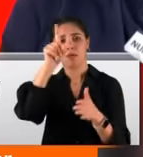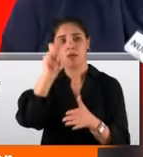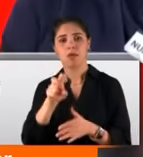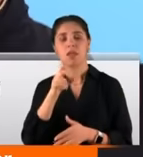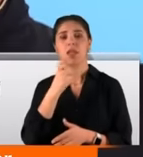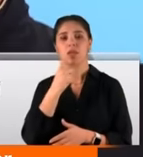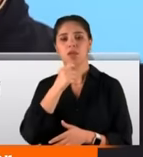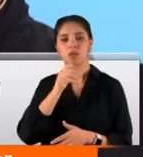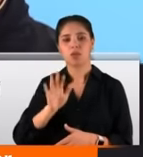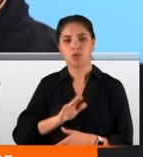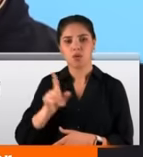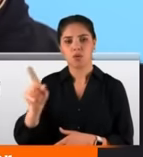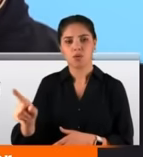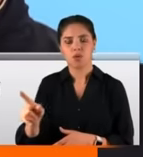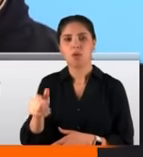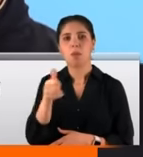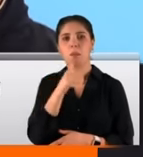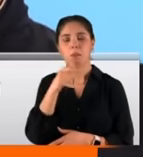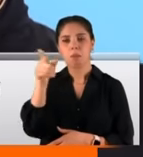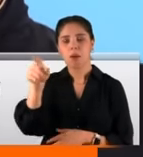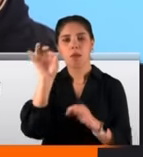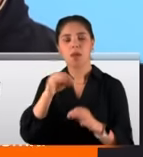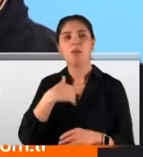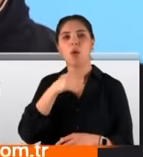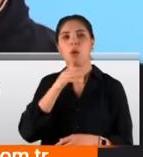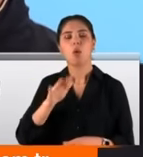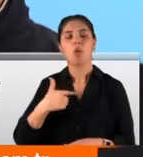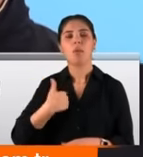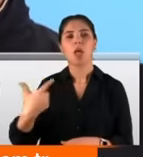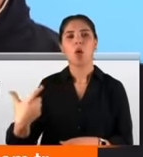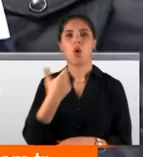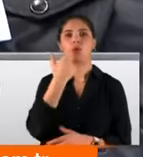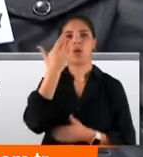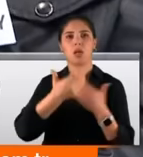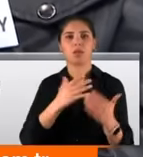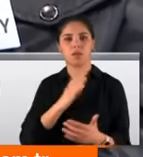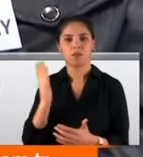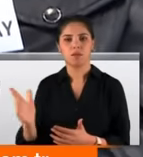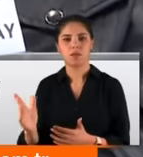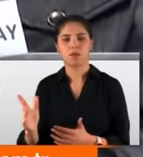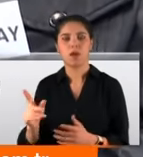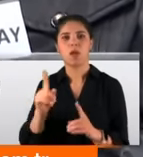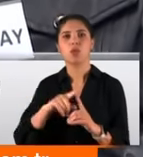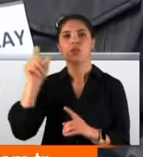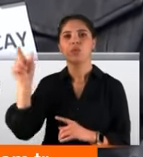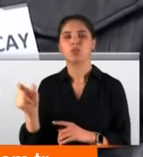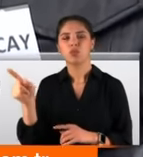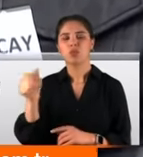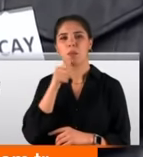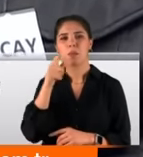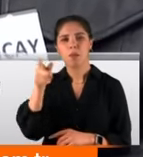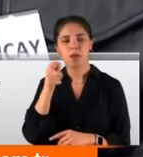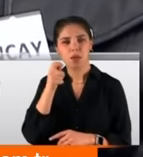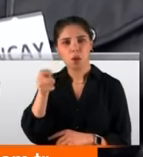yaşındaki oğlu Tuncay. Ama baban da etrafına hep oğlum beni bir gün öldürecek diye anlatıyormuş. Tuncay Sakız babasını öldürmekle